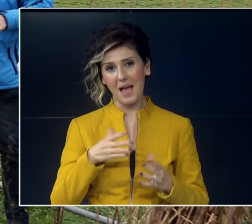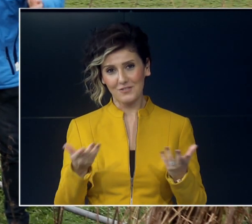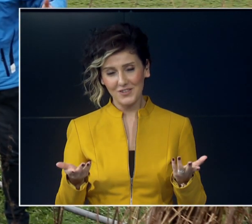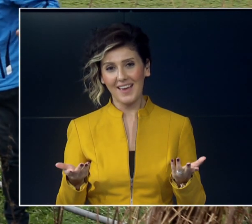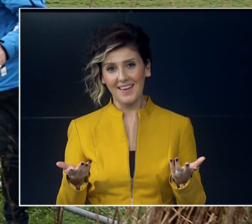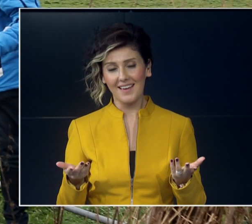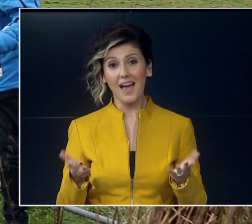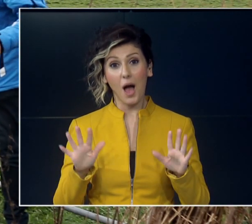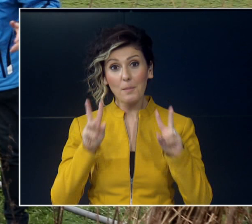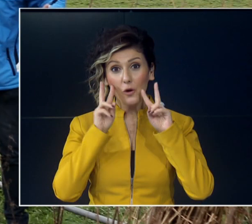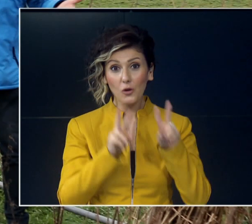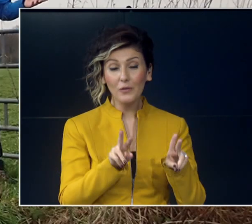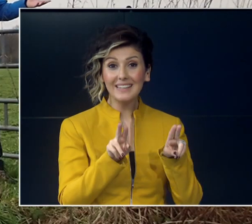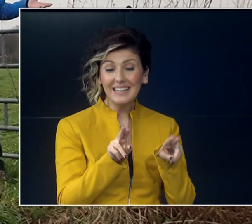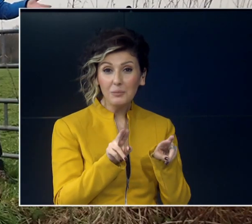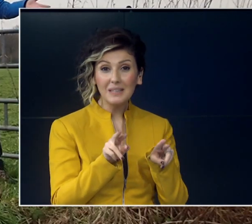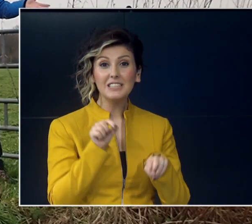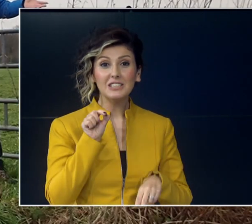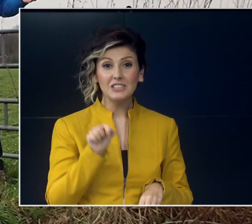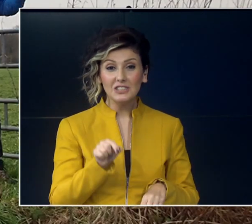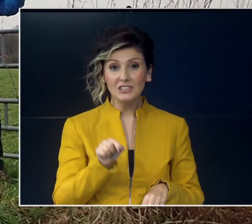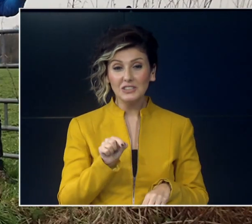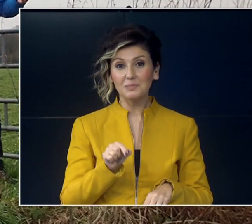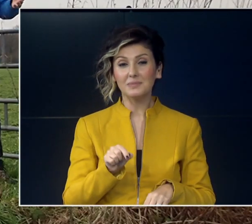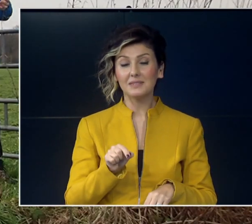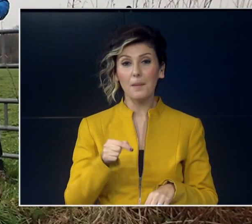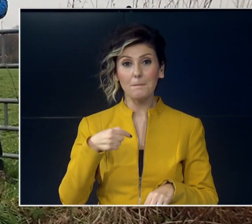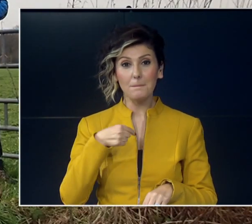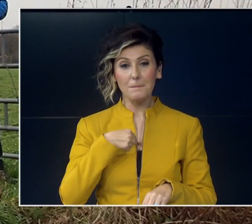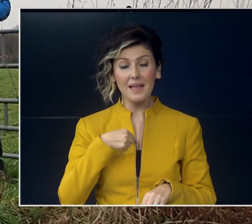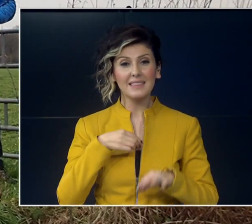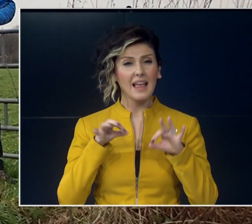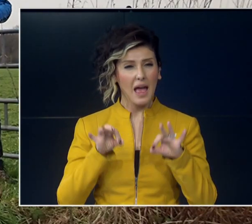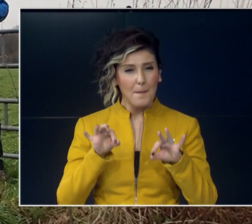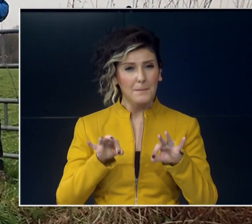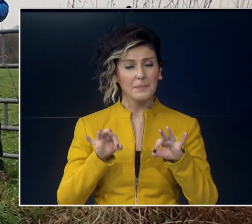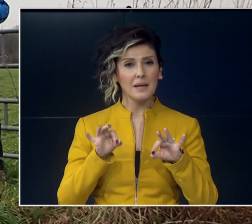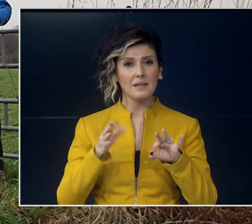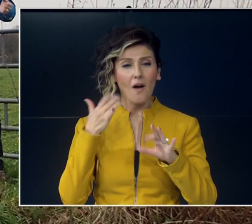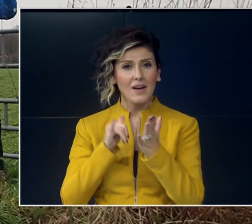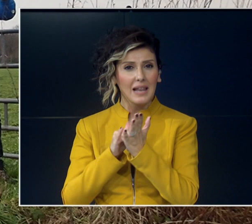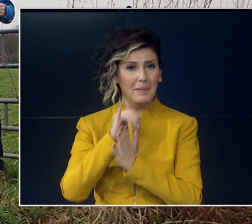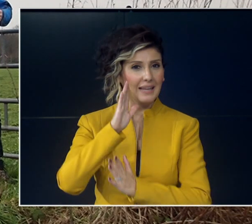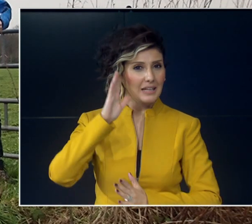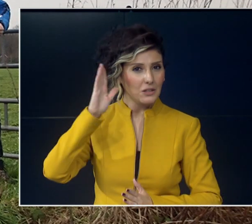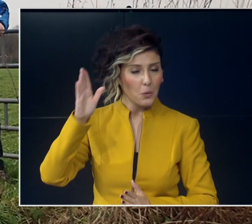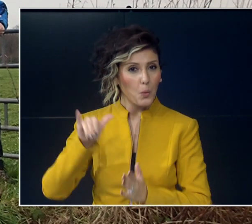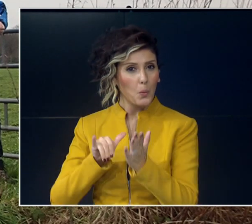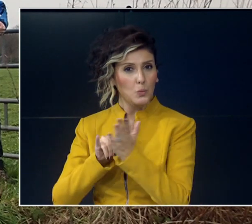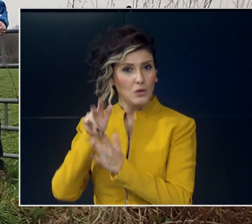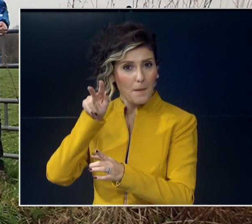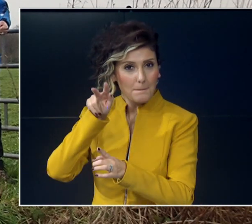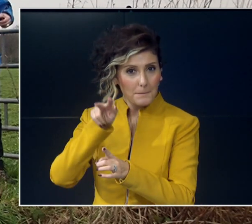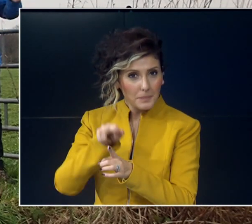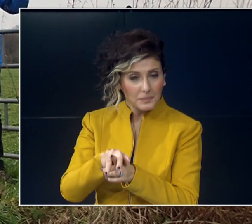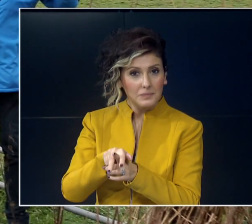Ama gördüğünüz gibi şimdi Hollanda'dayım. Ben şimdi hemen havalimanına gidiyorum. Uçağa bineceğim.